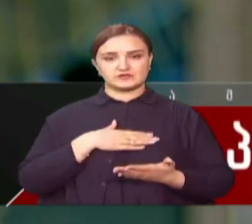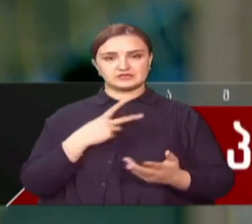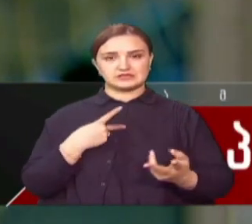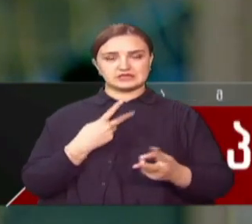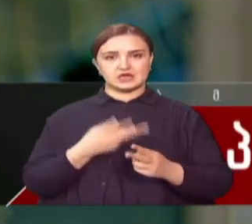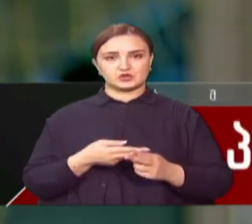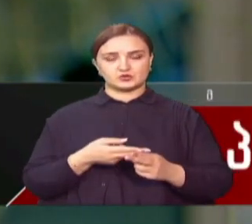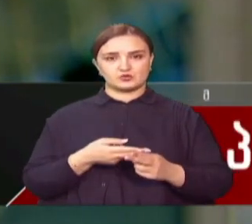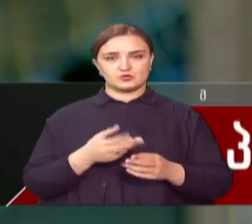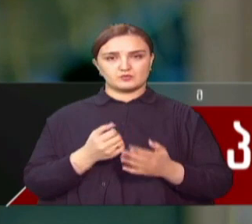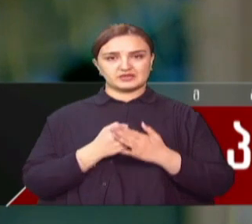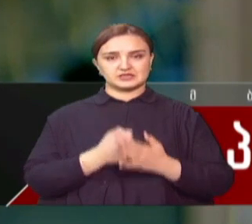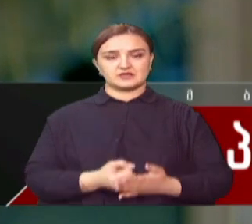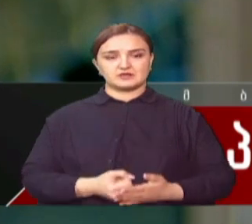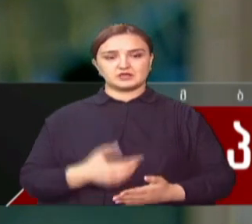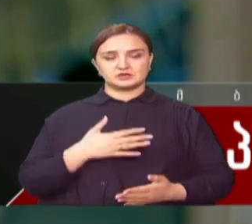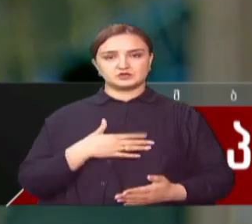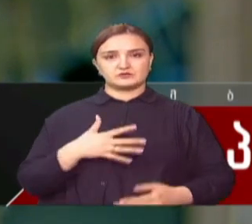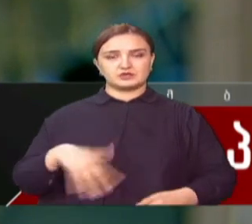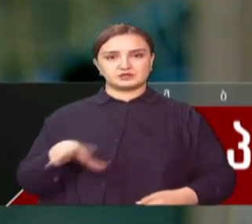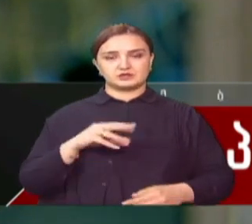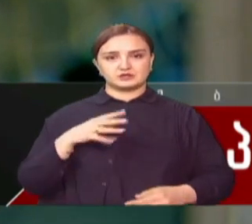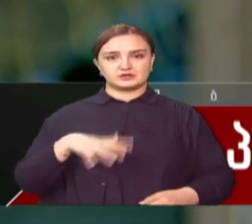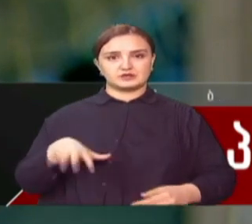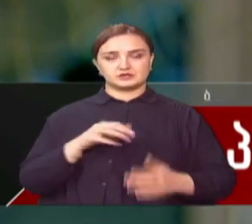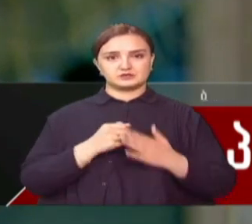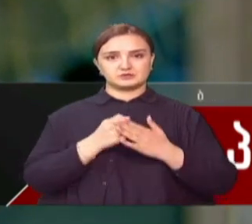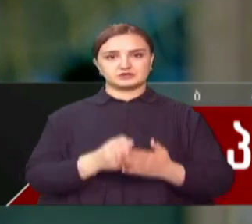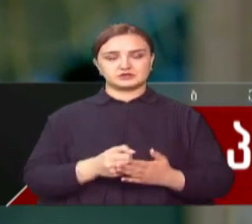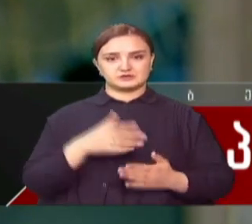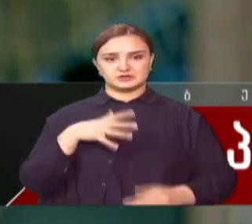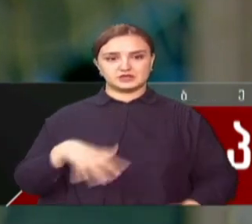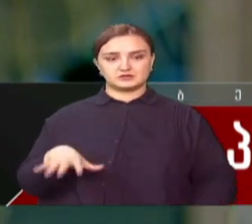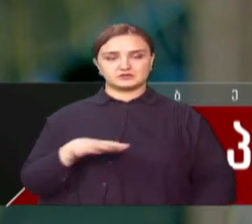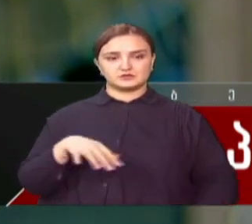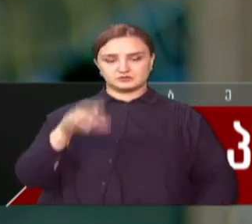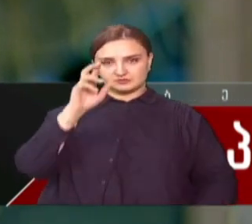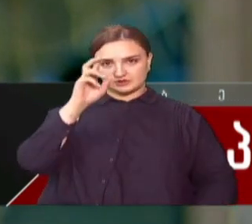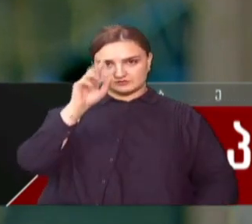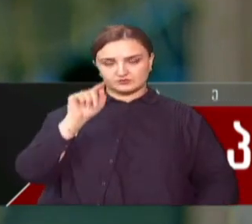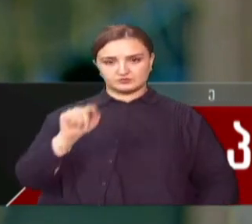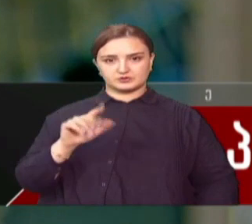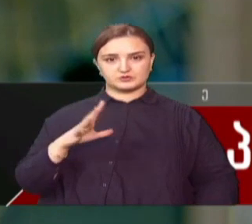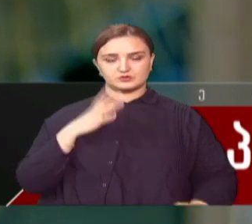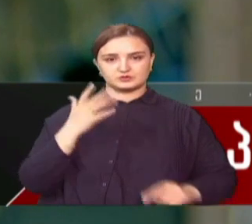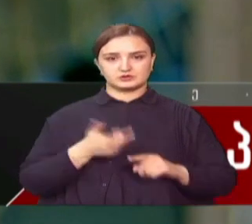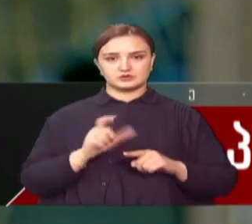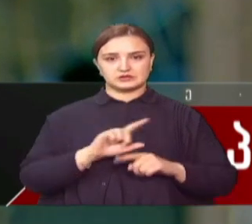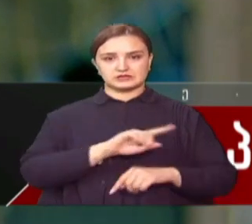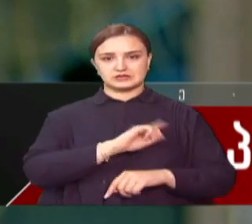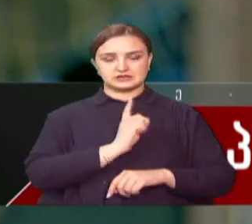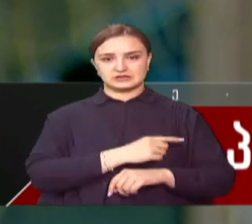საერთო მონაპოვარი, ჩვენი ქვეყნის მონაპოვარი. საქართველოს მთავრობას ჰქონდა ძალიან